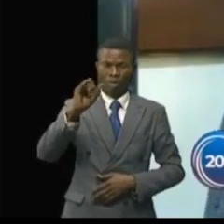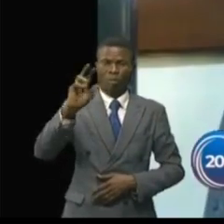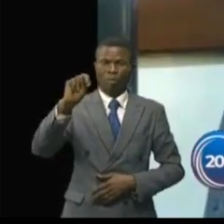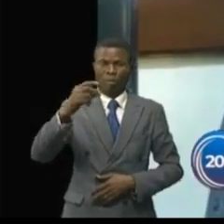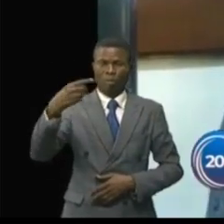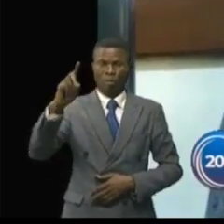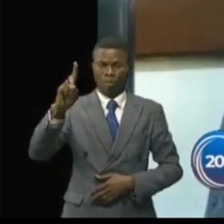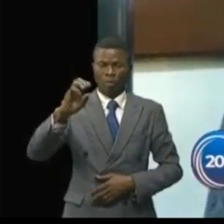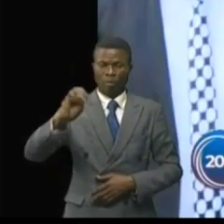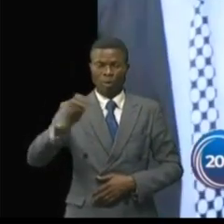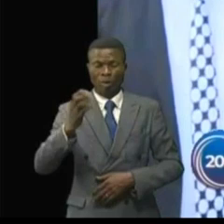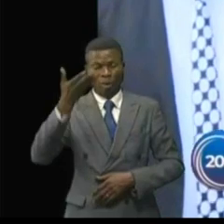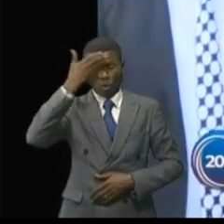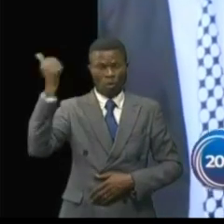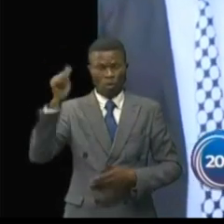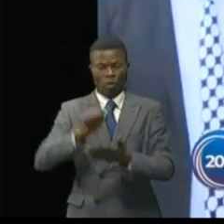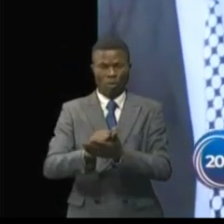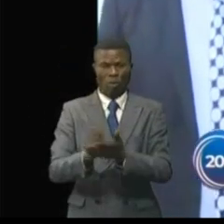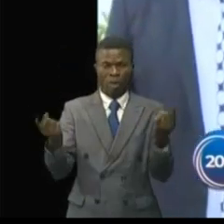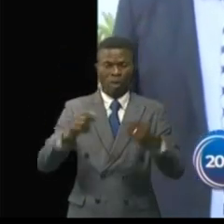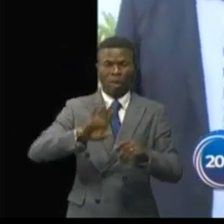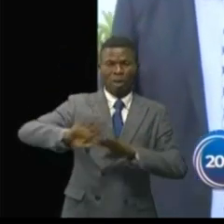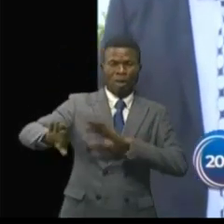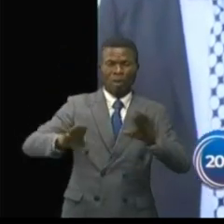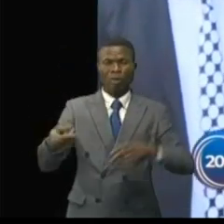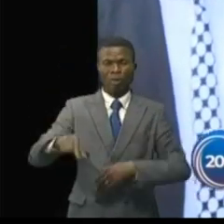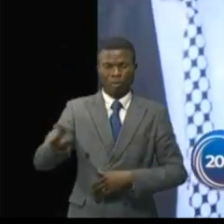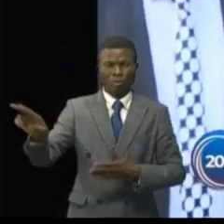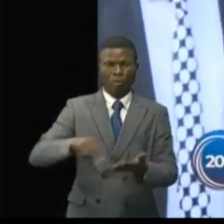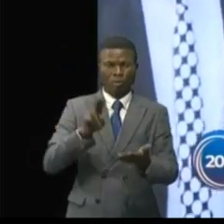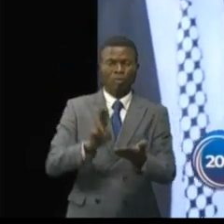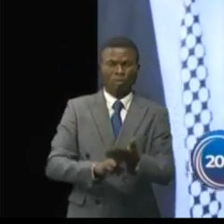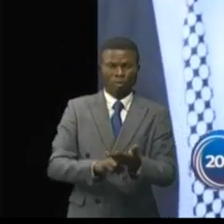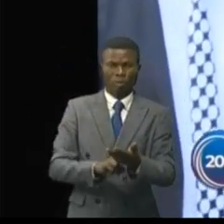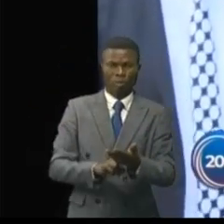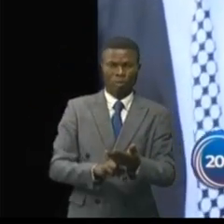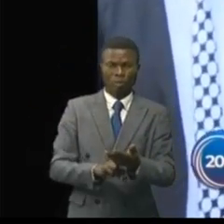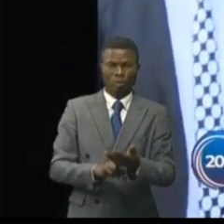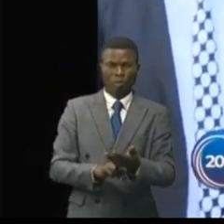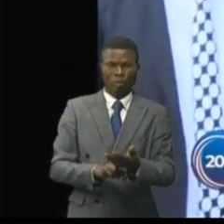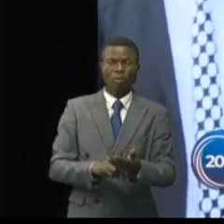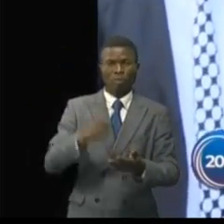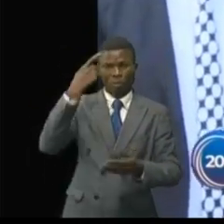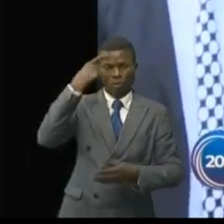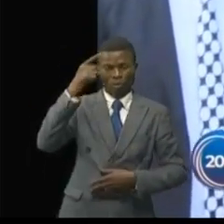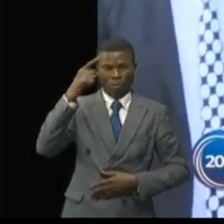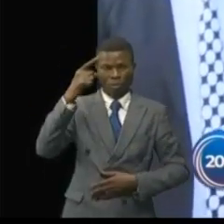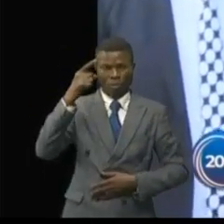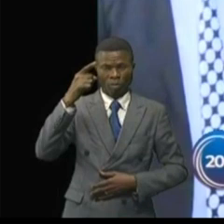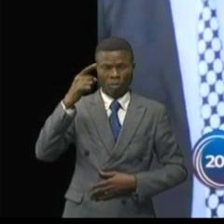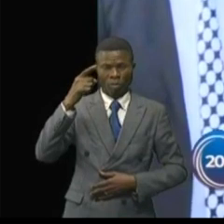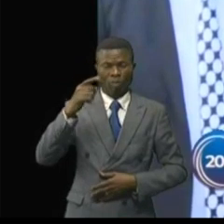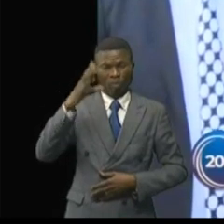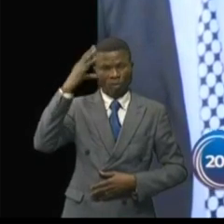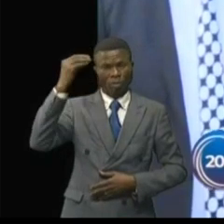le démembrement. Vraiment, pour moi, la signature, c'est une... Grande expérience, c'est vraiment